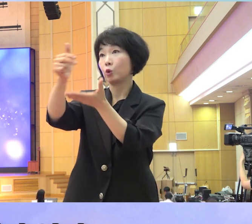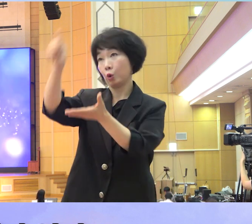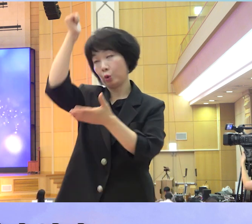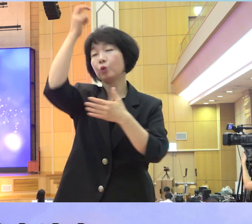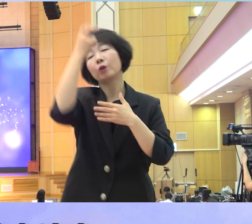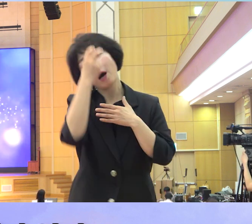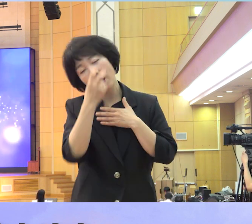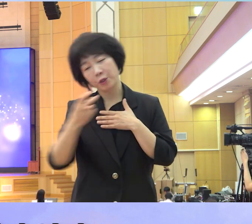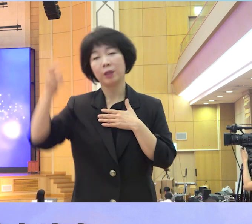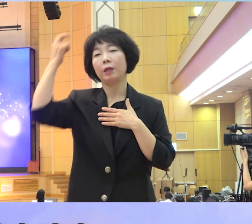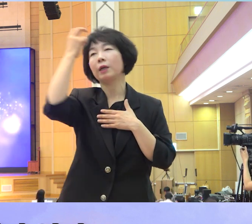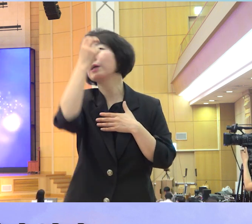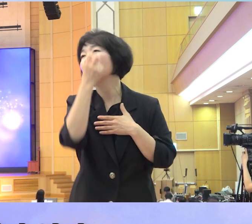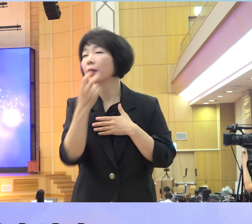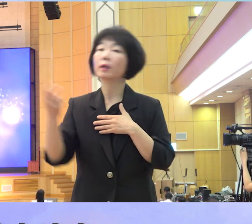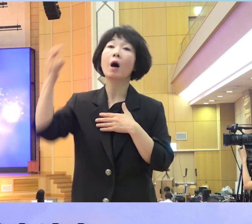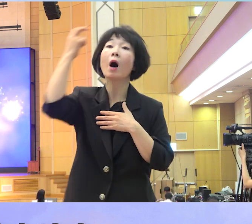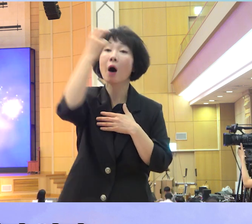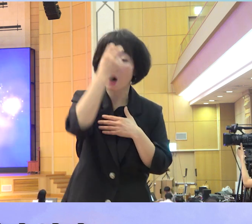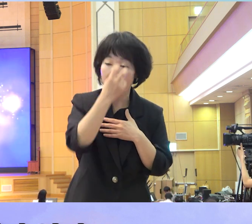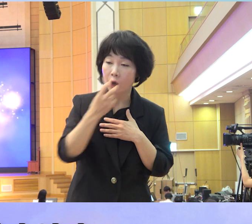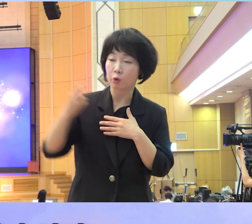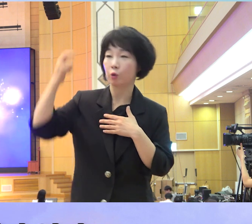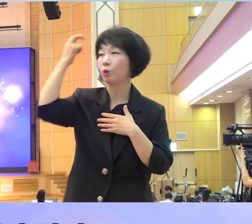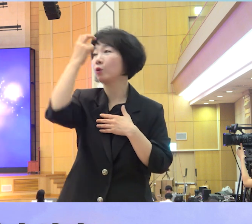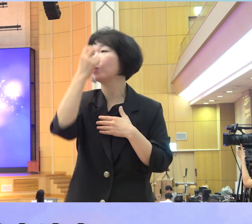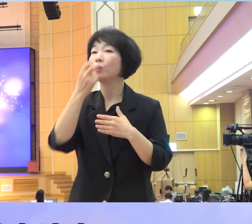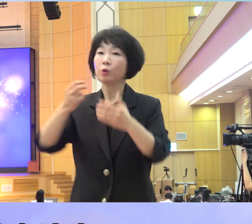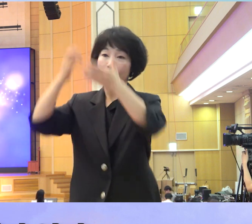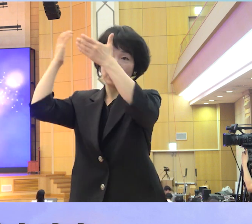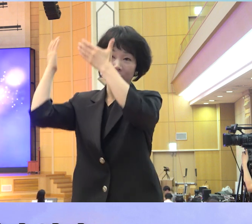굳세라. 주가